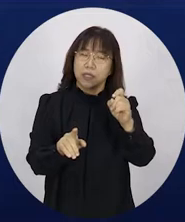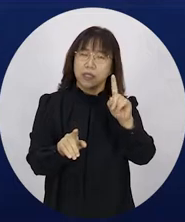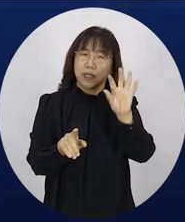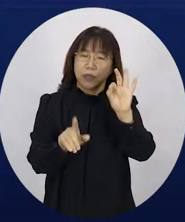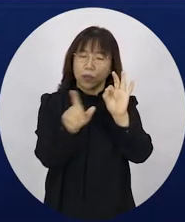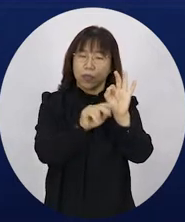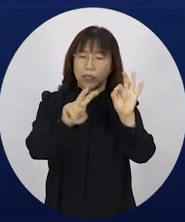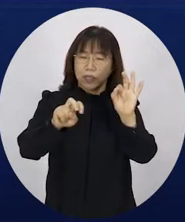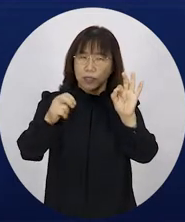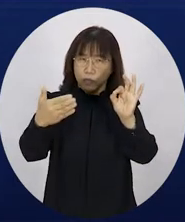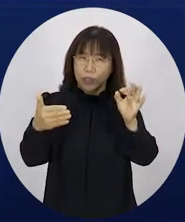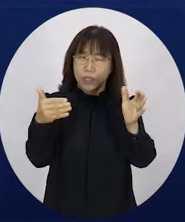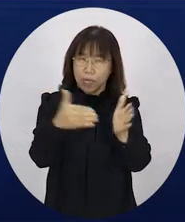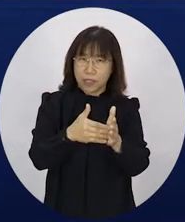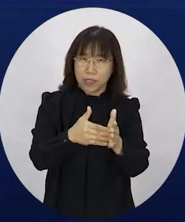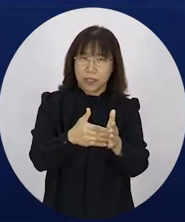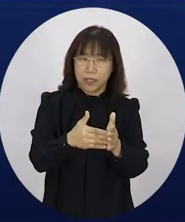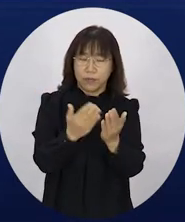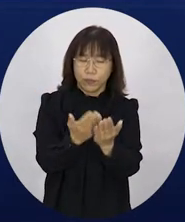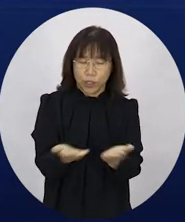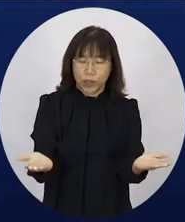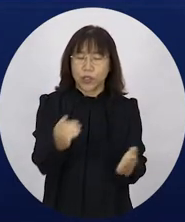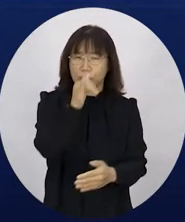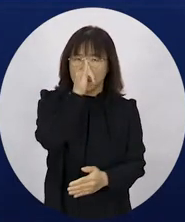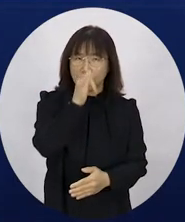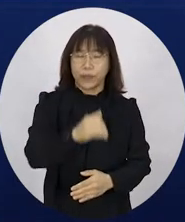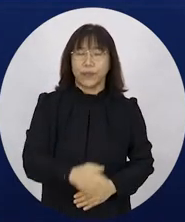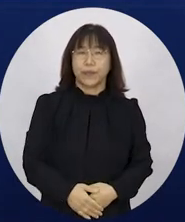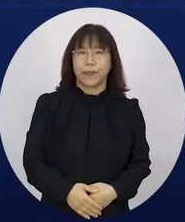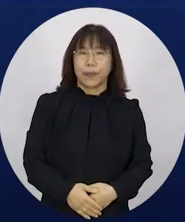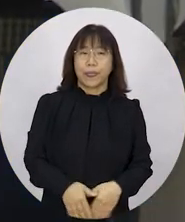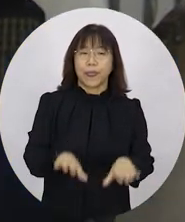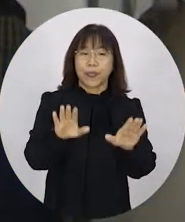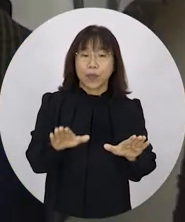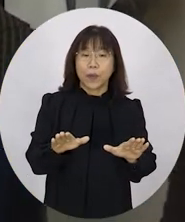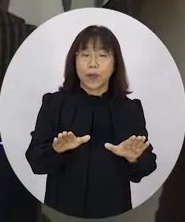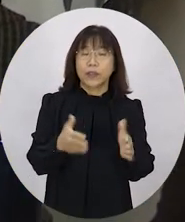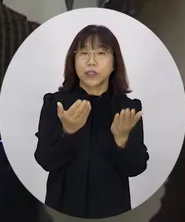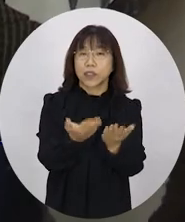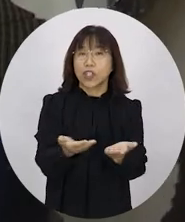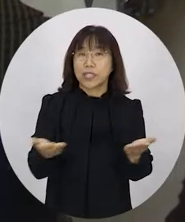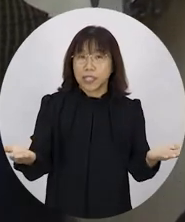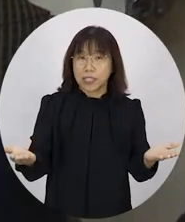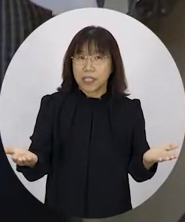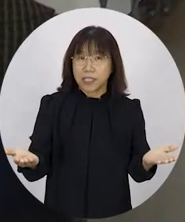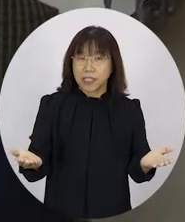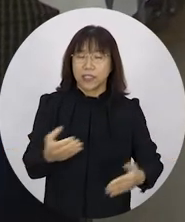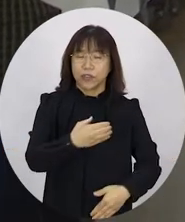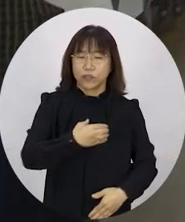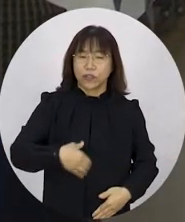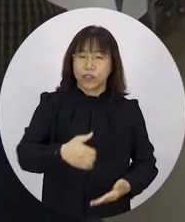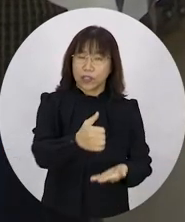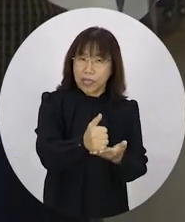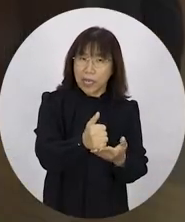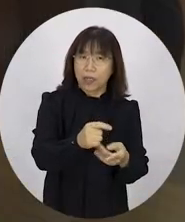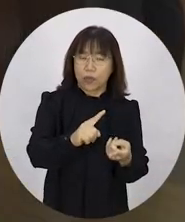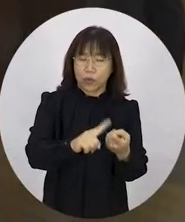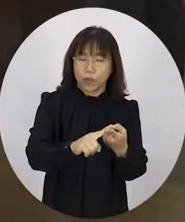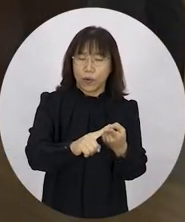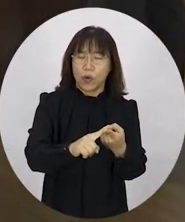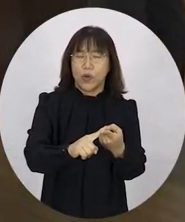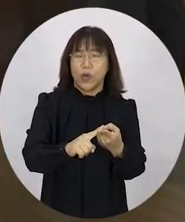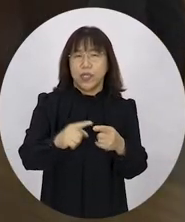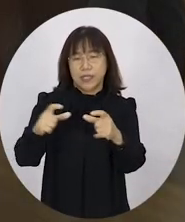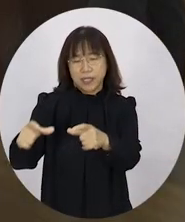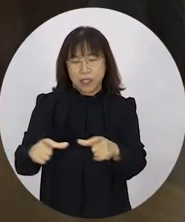29일까지 강서문화원 갤러리서에서 열립니다. 이번 협회전에는 김태우 강서구청장과 지역